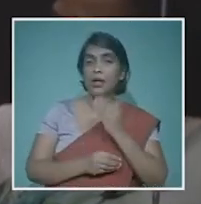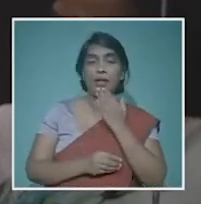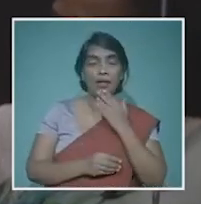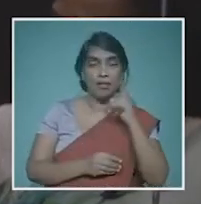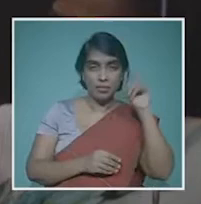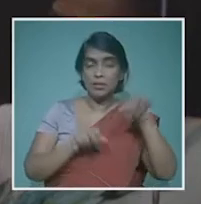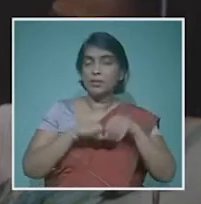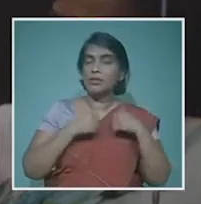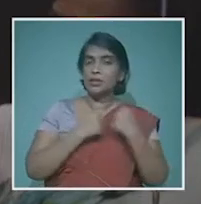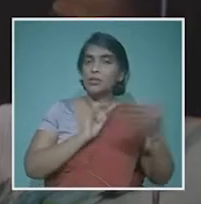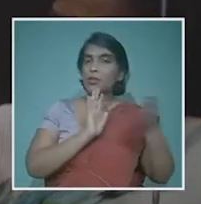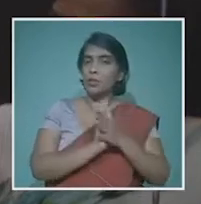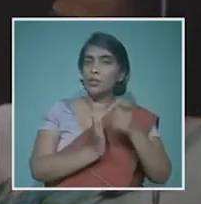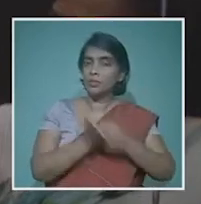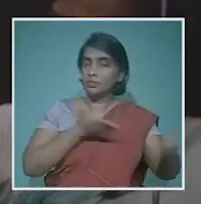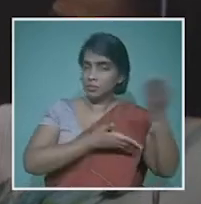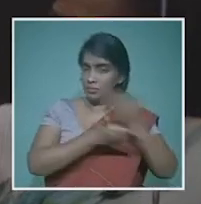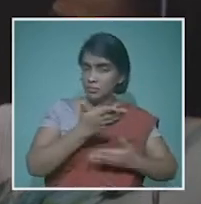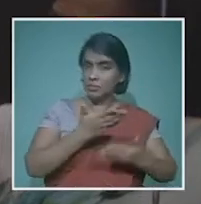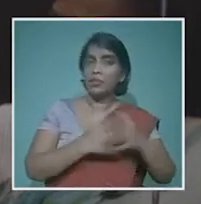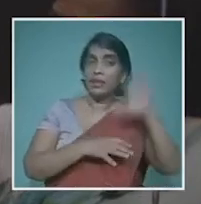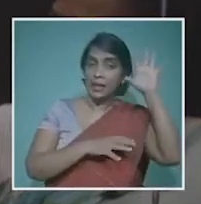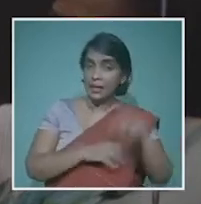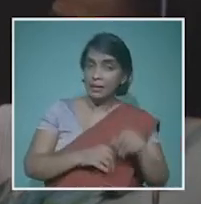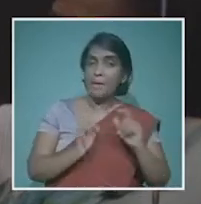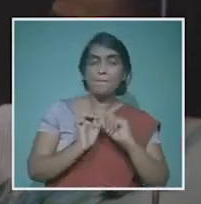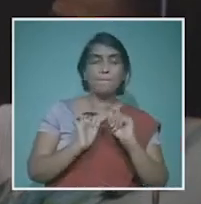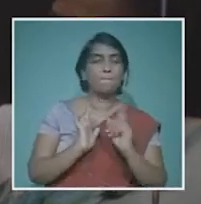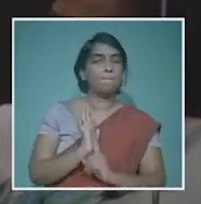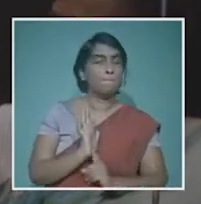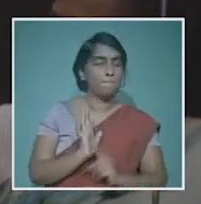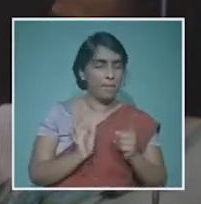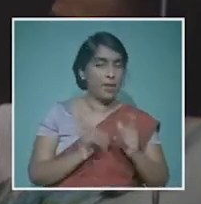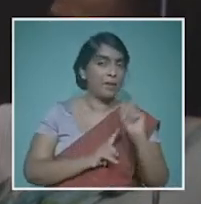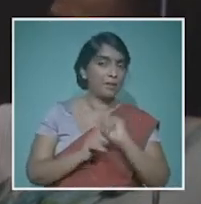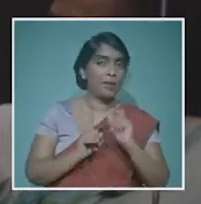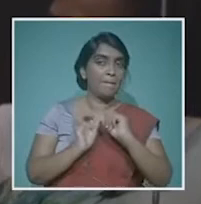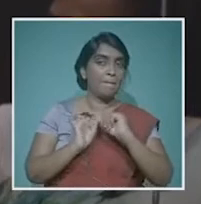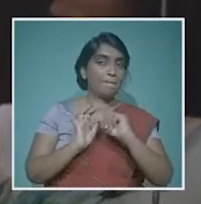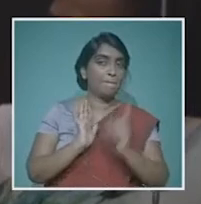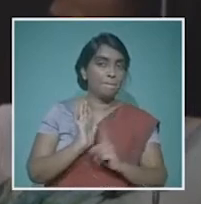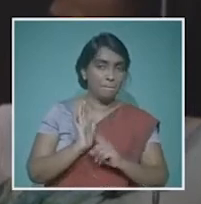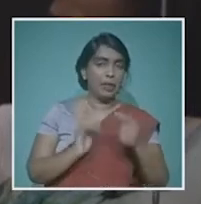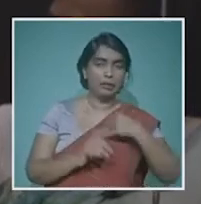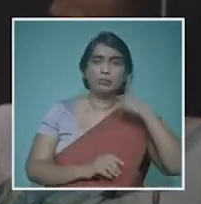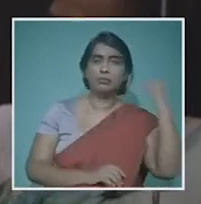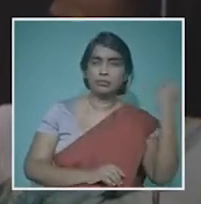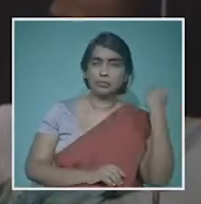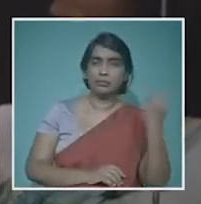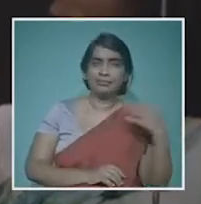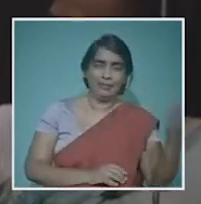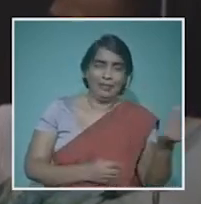මැක්මොරන් සමාගම එක්ක ගිවිසුමක් අත්සන් කළා. ගේනවා බිලක් පාර්ලිමේන්තුවට. බිල ගේන දවසේ මාත් වචන කීපයක් කතා කරනවා කාගෙන්ද